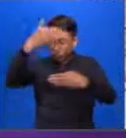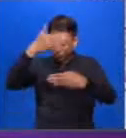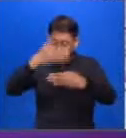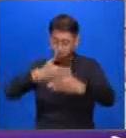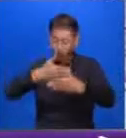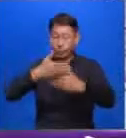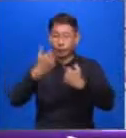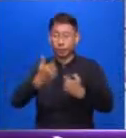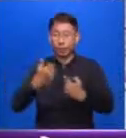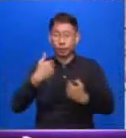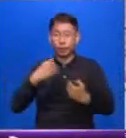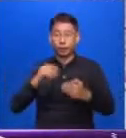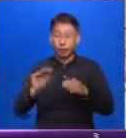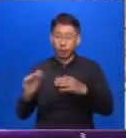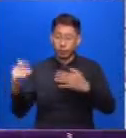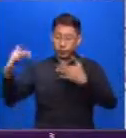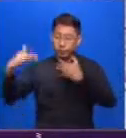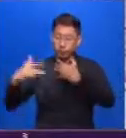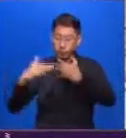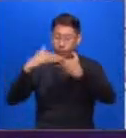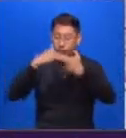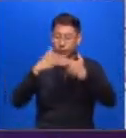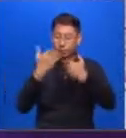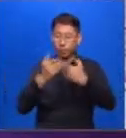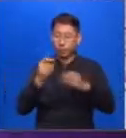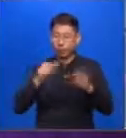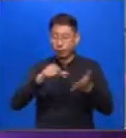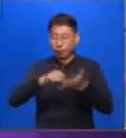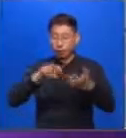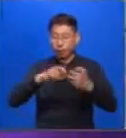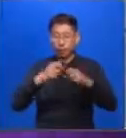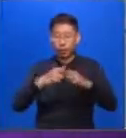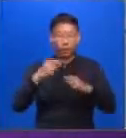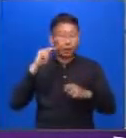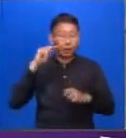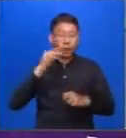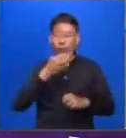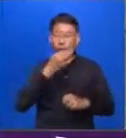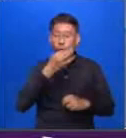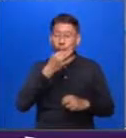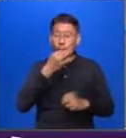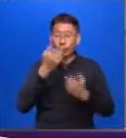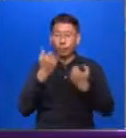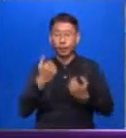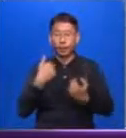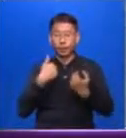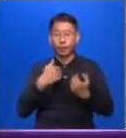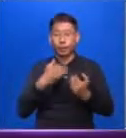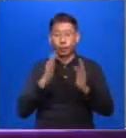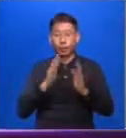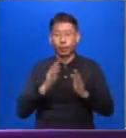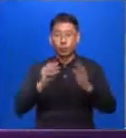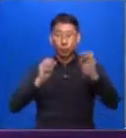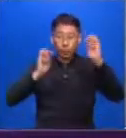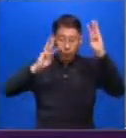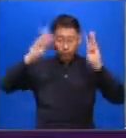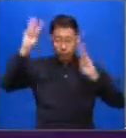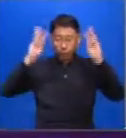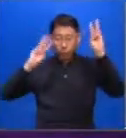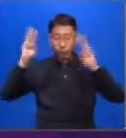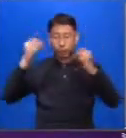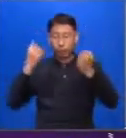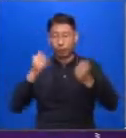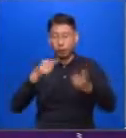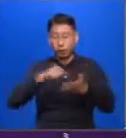คลองบางกอกน้อยคลองมหาสวัสดิ์ค่ะเพื่อที่จะเป็นการแก้ไขปัญหาน้ำเค็มส่วนชาวนาในจังหวัดนครสวรรค์เองตอนนี้แก้ไขปัญหา